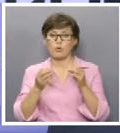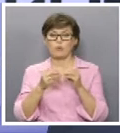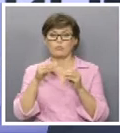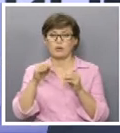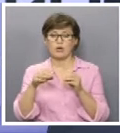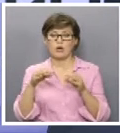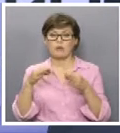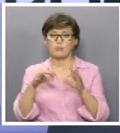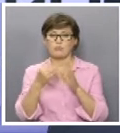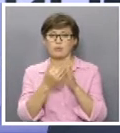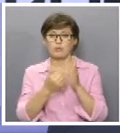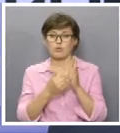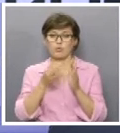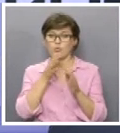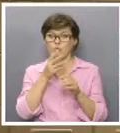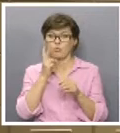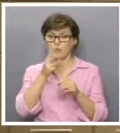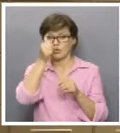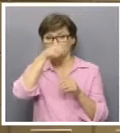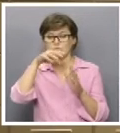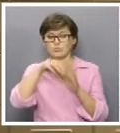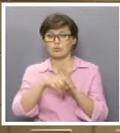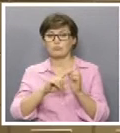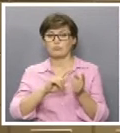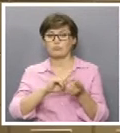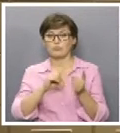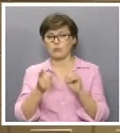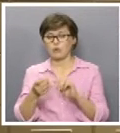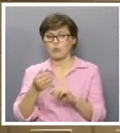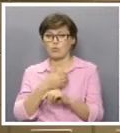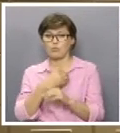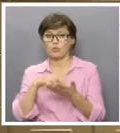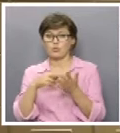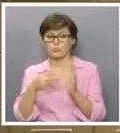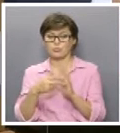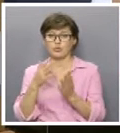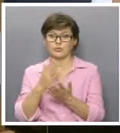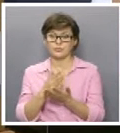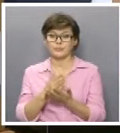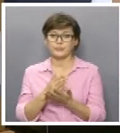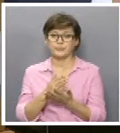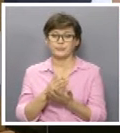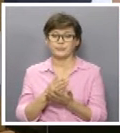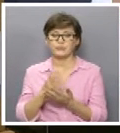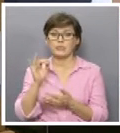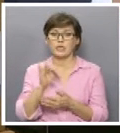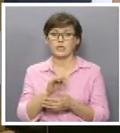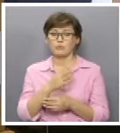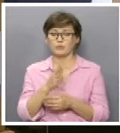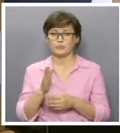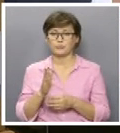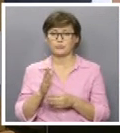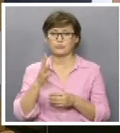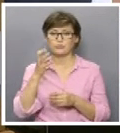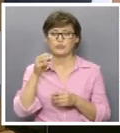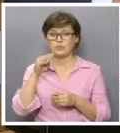автокөлікті алдағы 2 жылдың көлемінде көшіреміз деген жоспар қойып отырмыз. Және де бұл